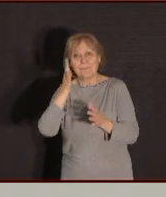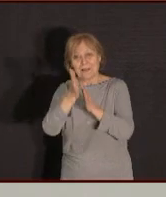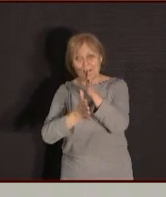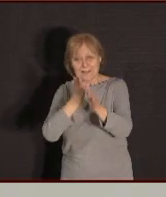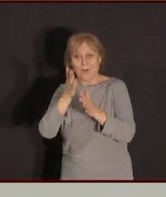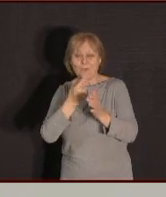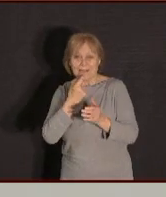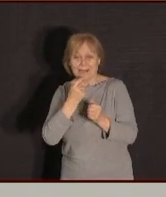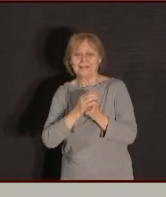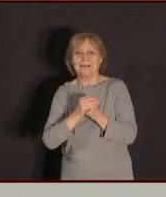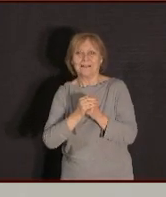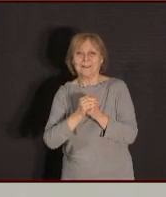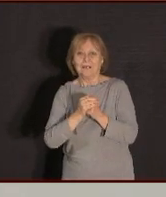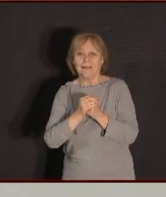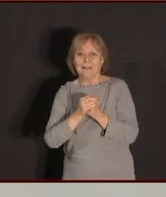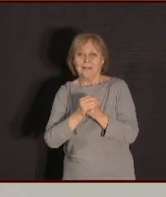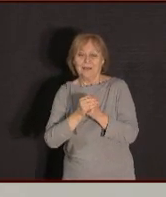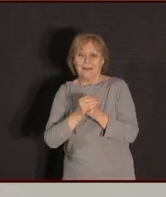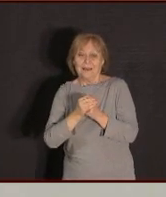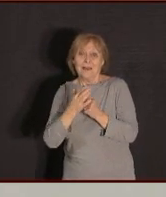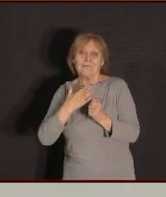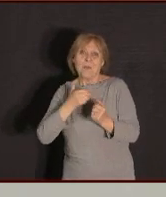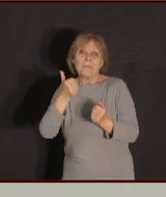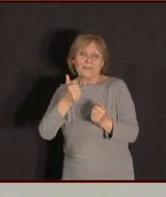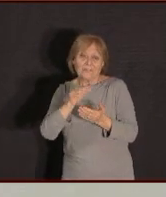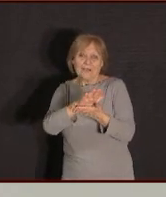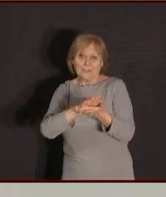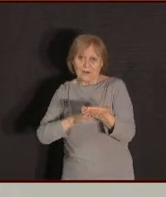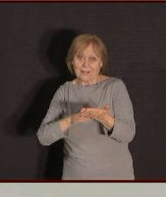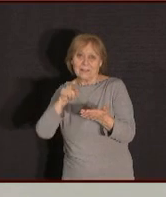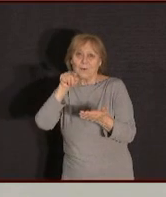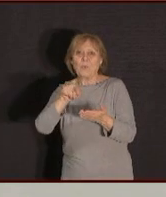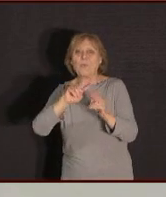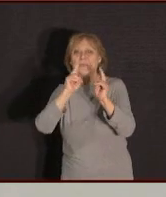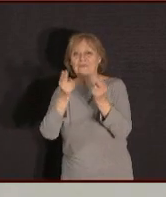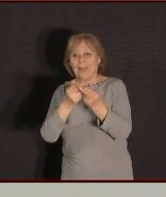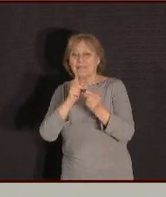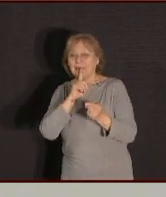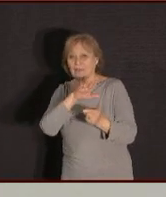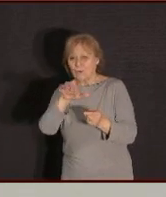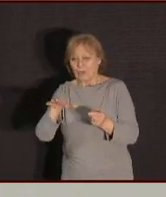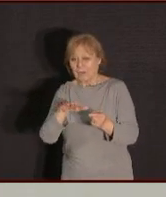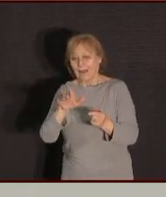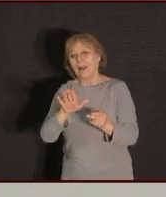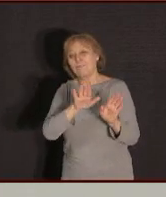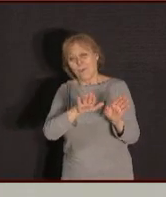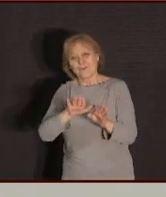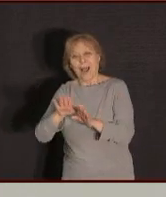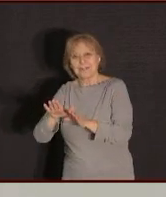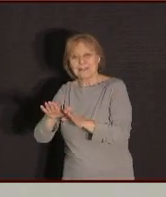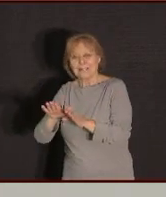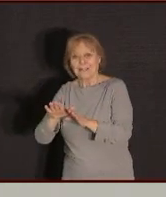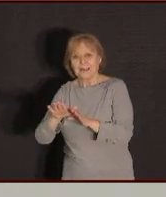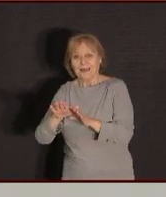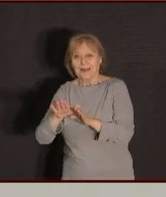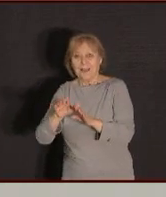znakovni jezik. Zdaj ti moji prvi koraki v svet tišine gre postopoma, gre počasi, z gluhimi